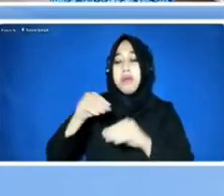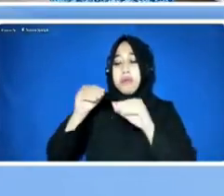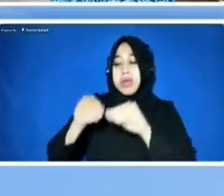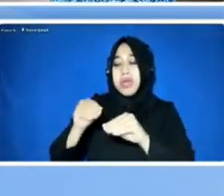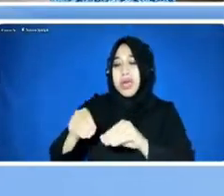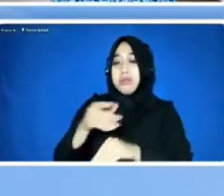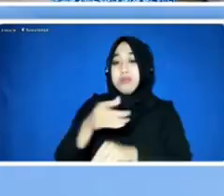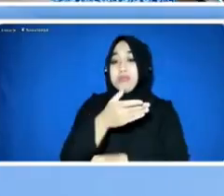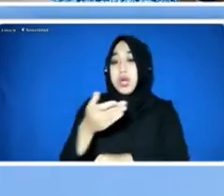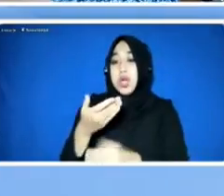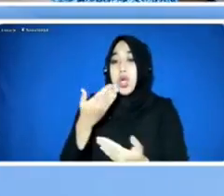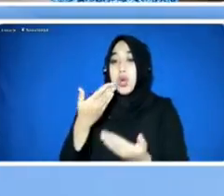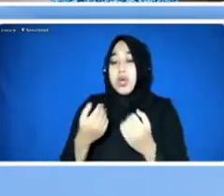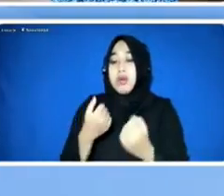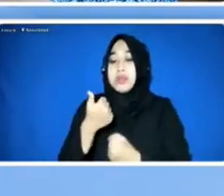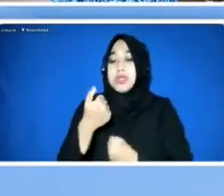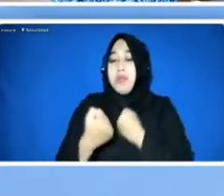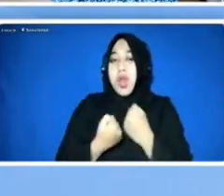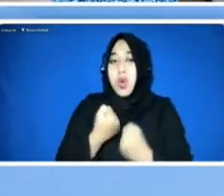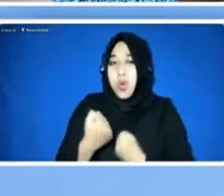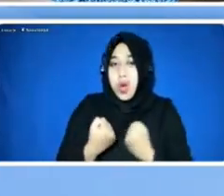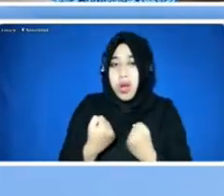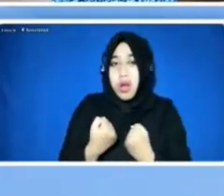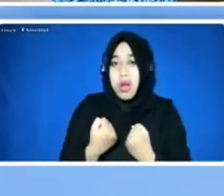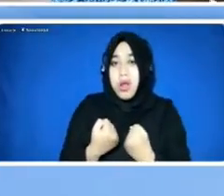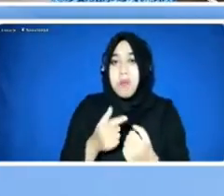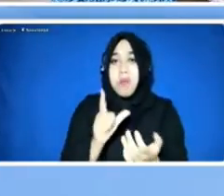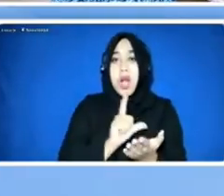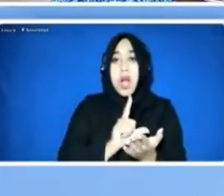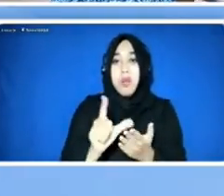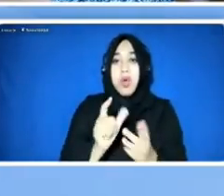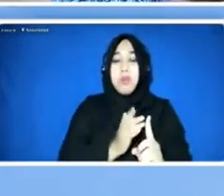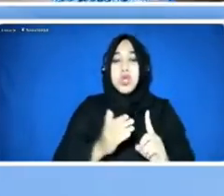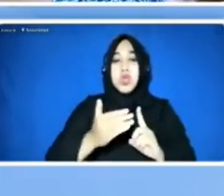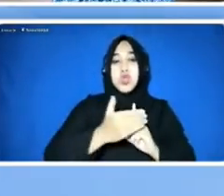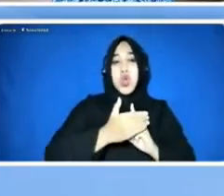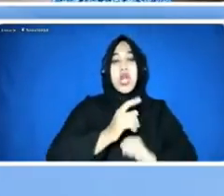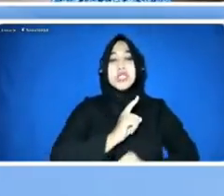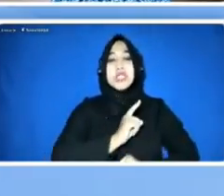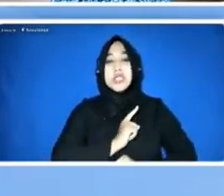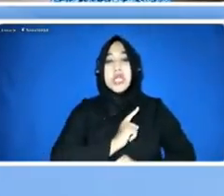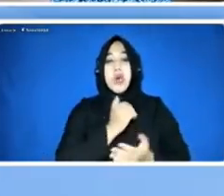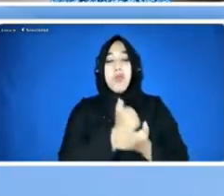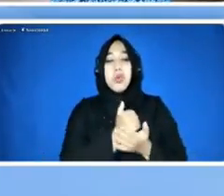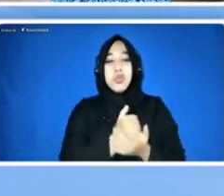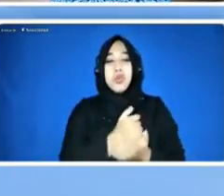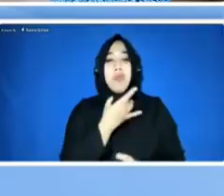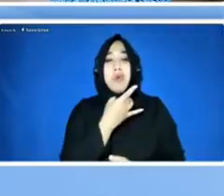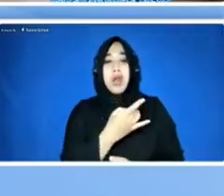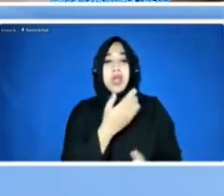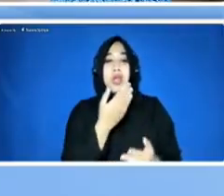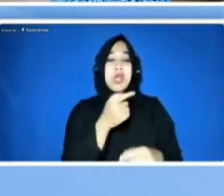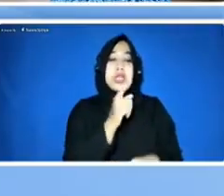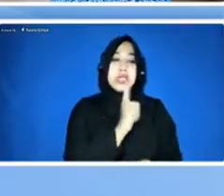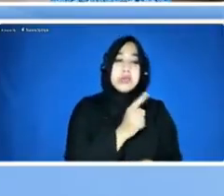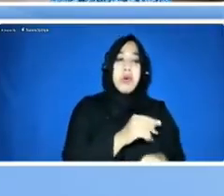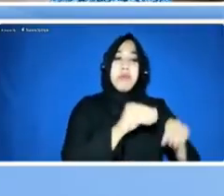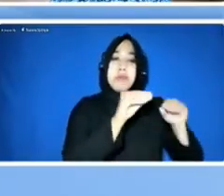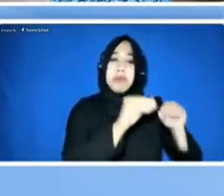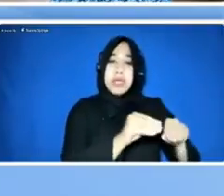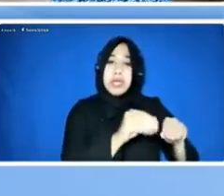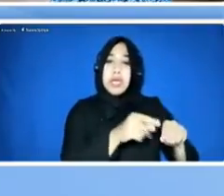mereka untuk melakukan untuk melapor dan mengisolasi diri. Jadi ini menarik. Jadi faktor pendidikan itu juga